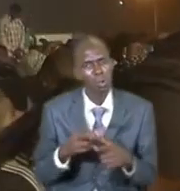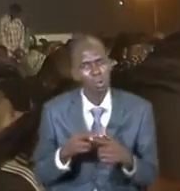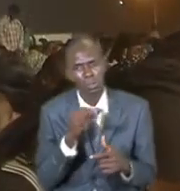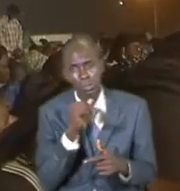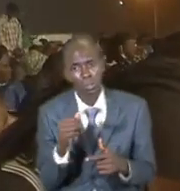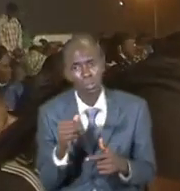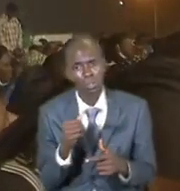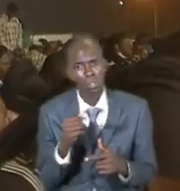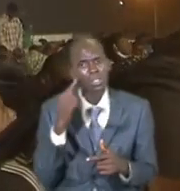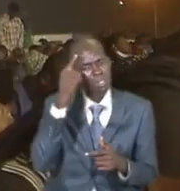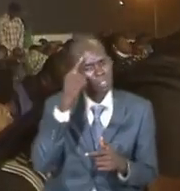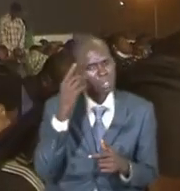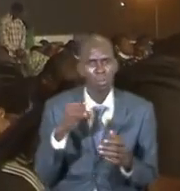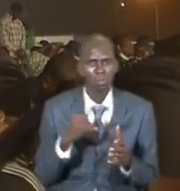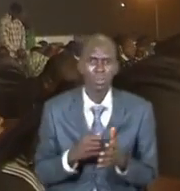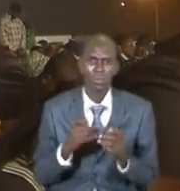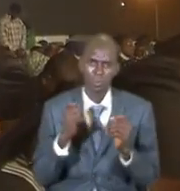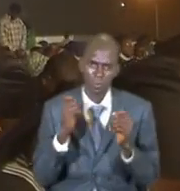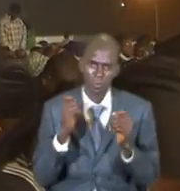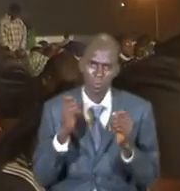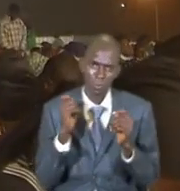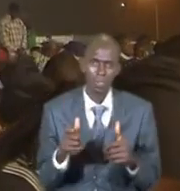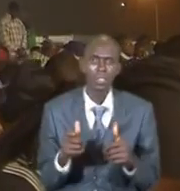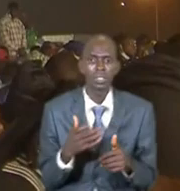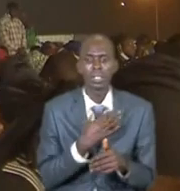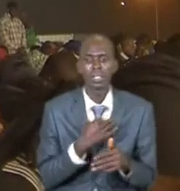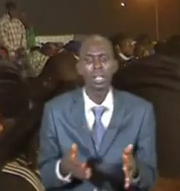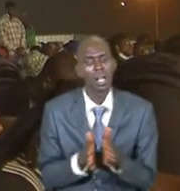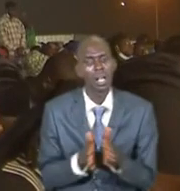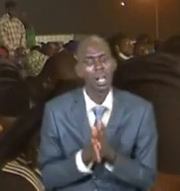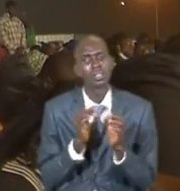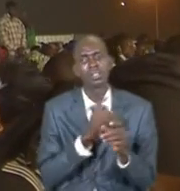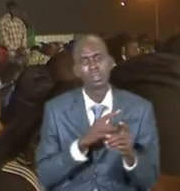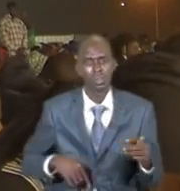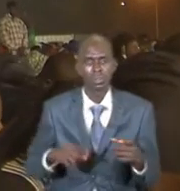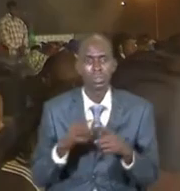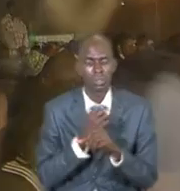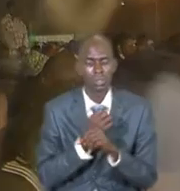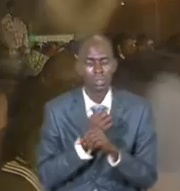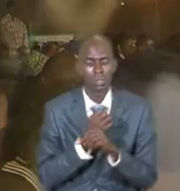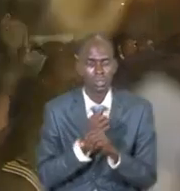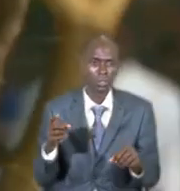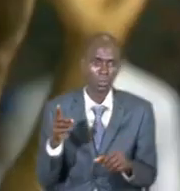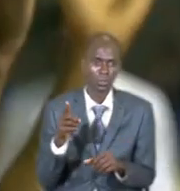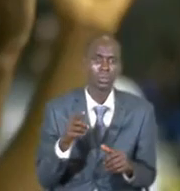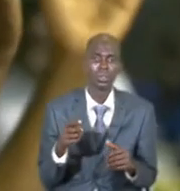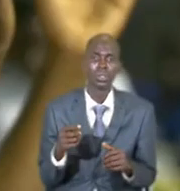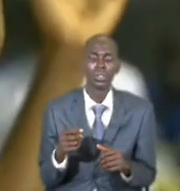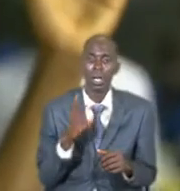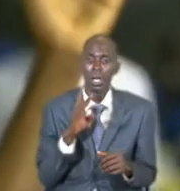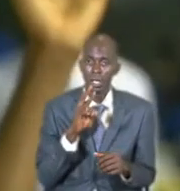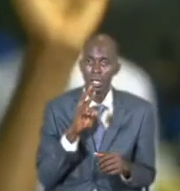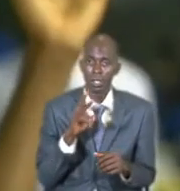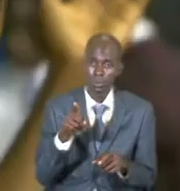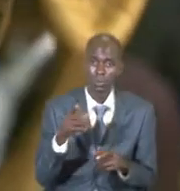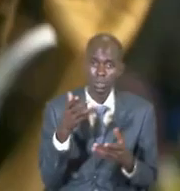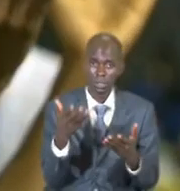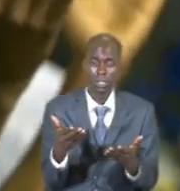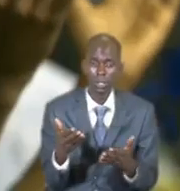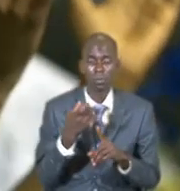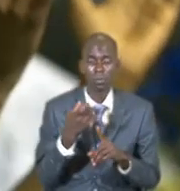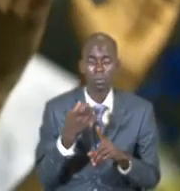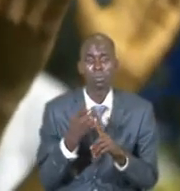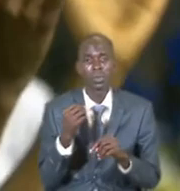Ana m echekwa gị, na-echere gị. Ị nọ ebe ahụ n'aka nri m, maọbụ n'aka ikpa m? Ị nọ ebe a maọbụ n'azụ?